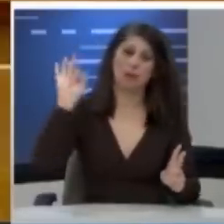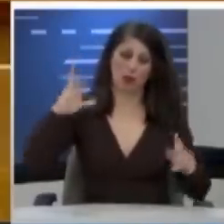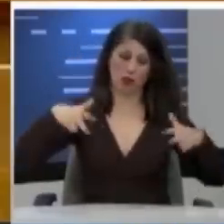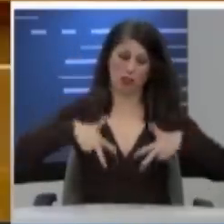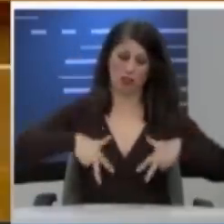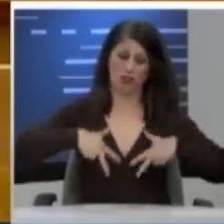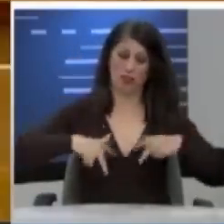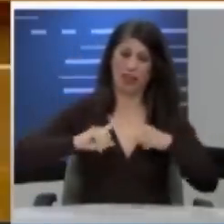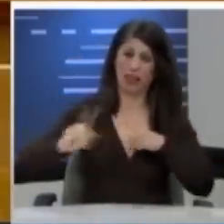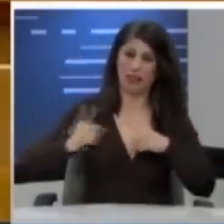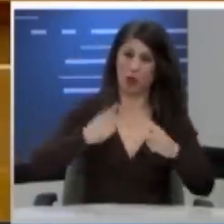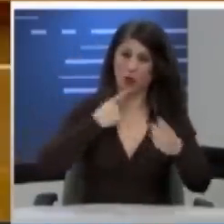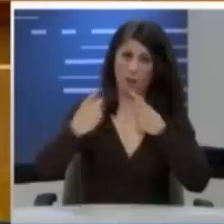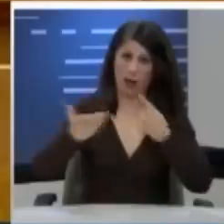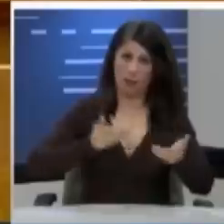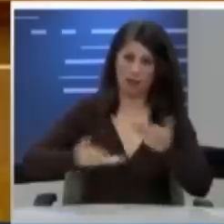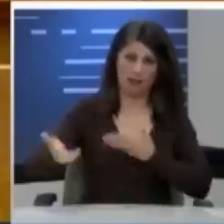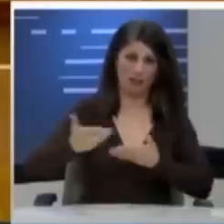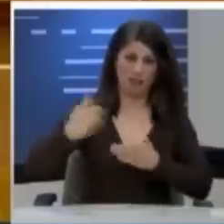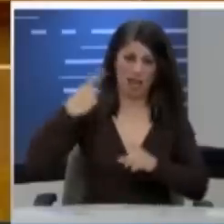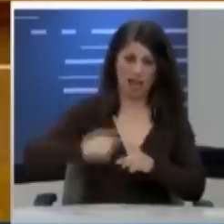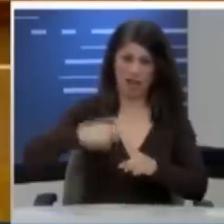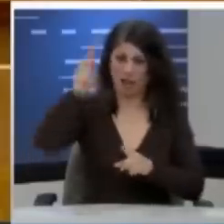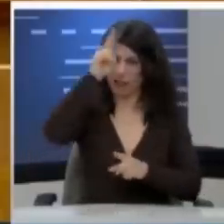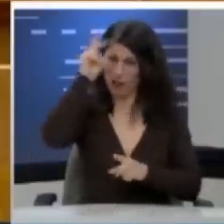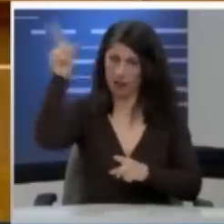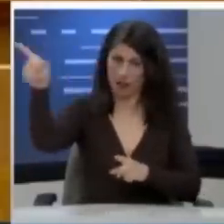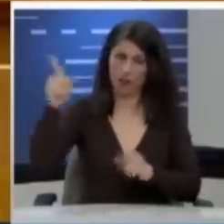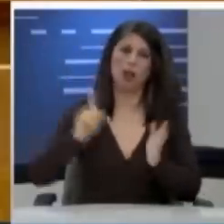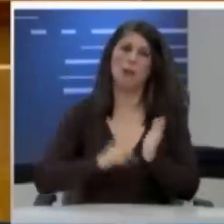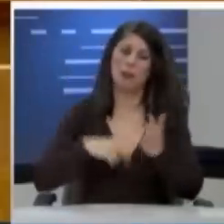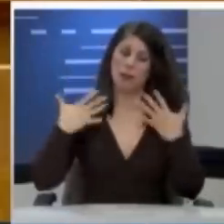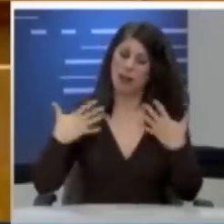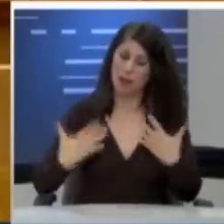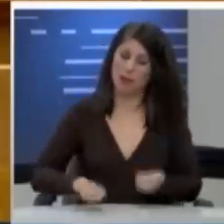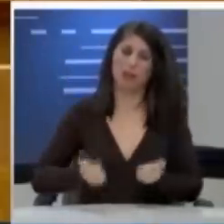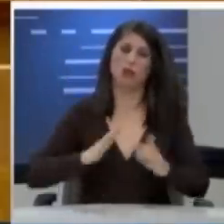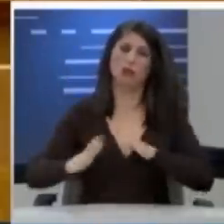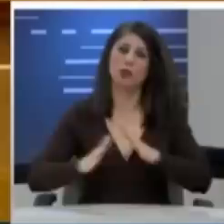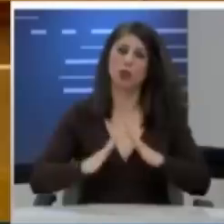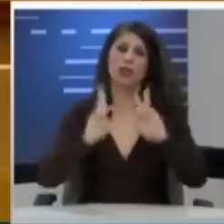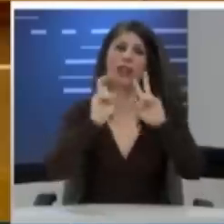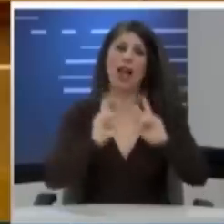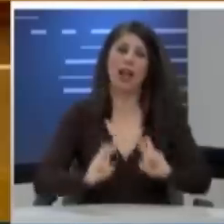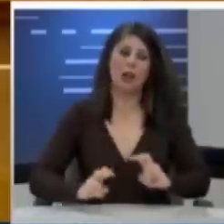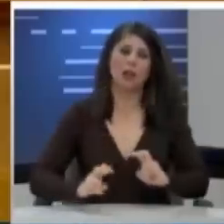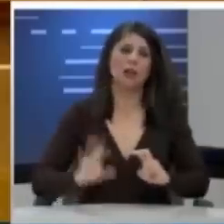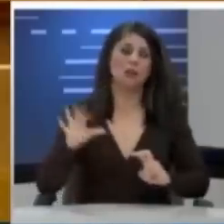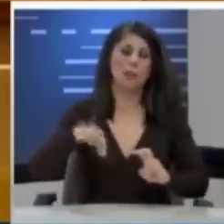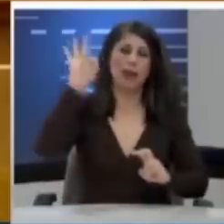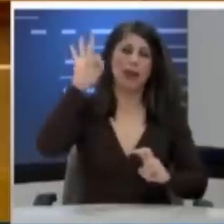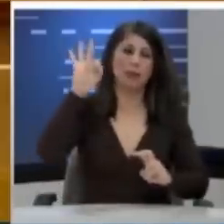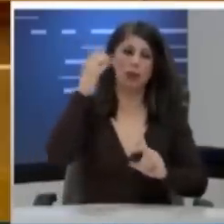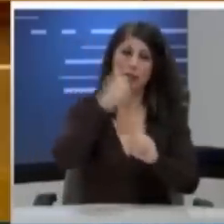διακρατικών διαπραγματεύσεων Ελλάδας-Γερμανίας πρέπει να υπάρξει φροντίδα και έλεγχος, ώστε σε